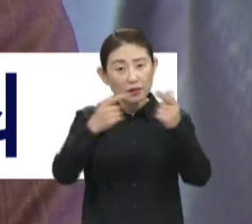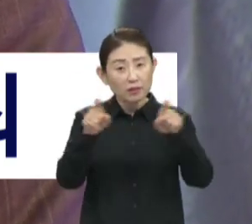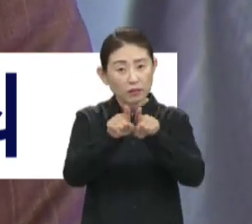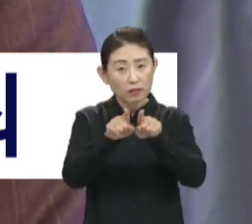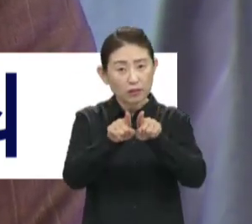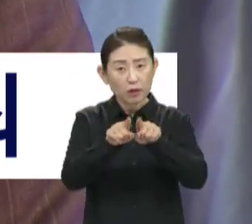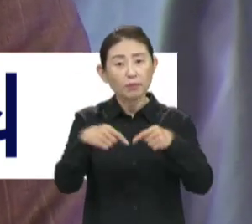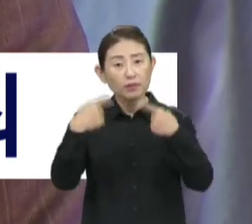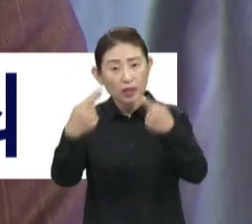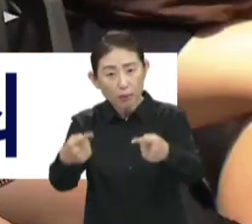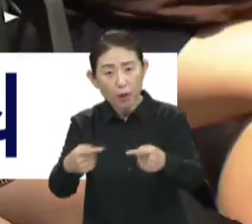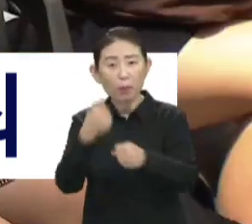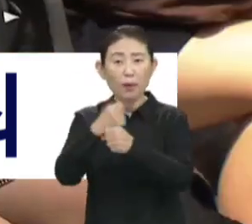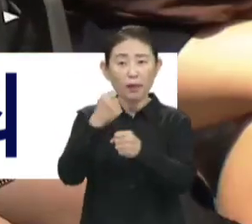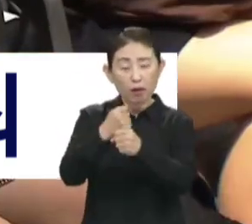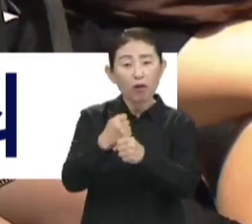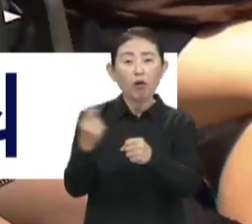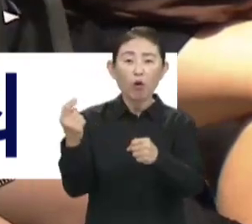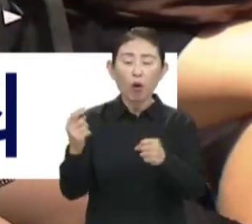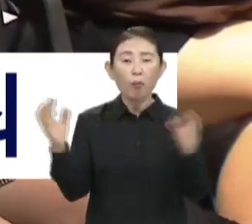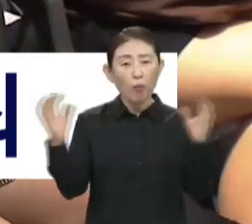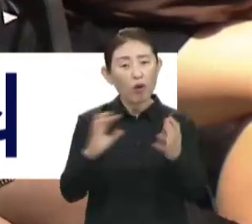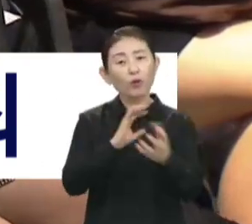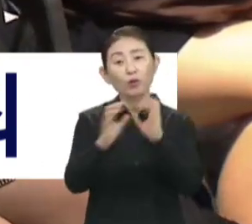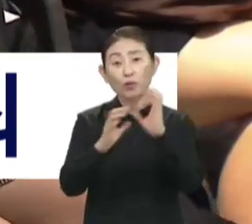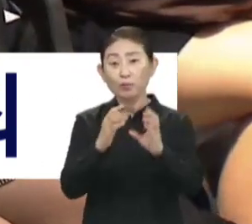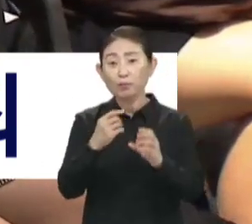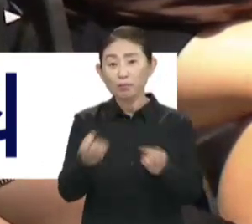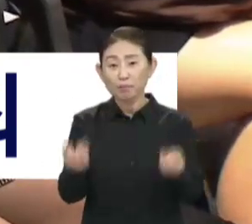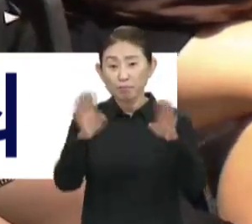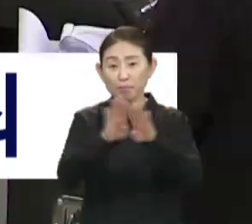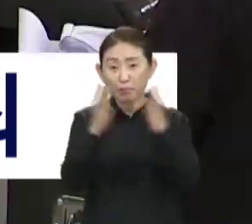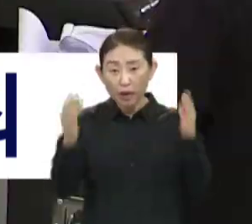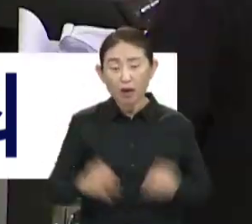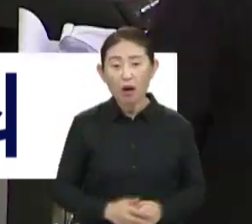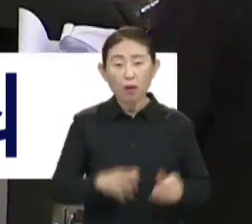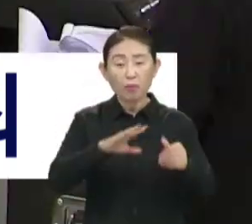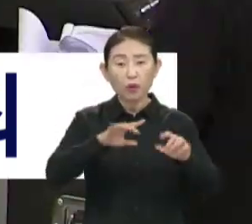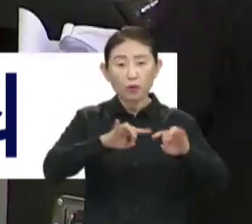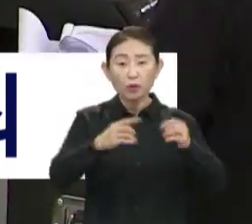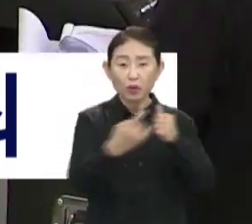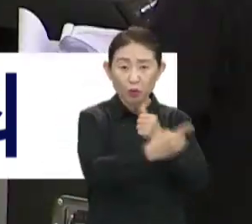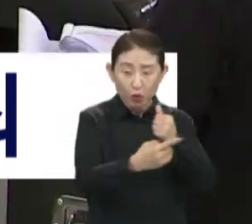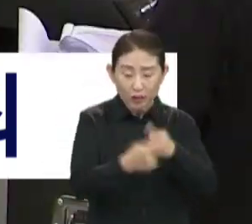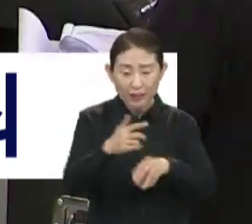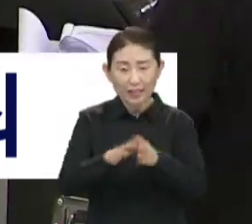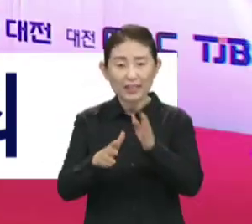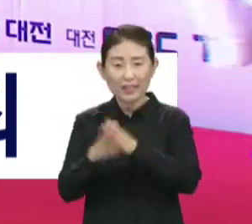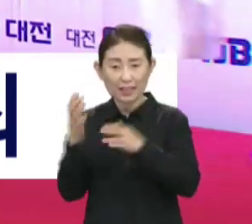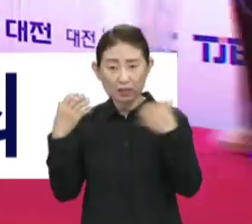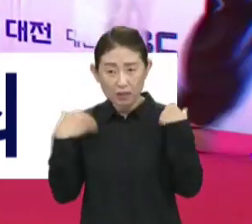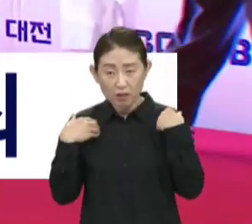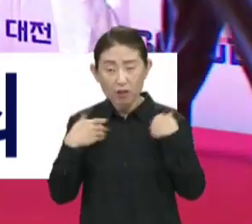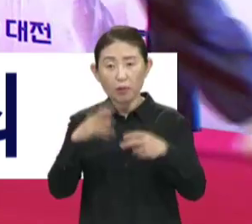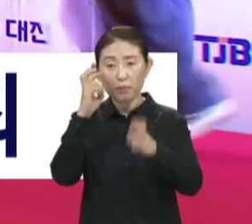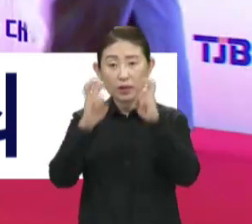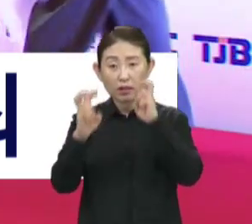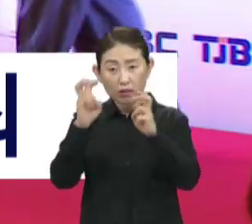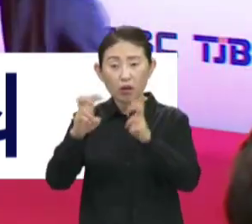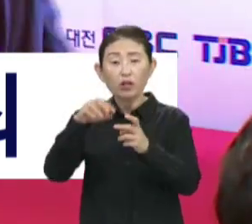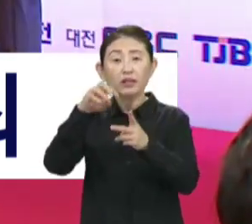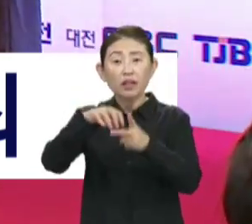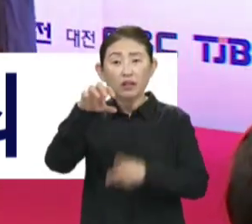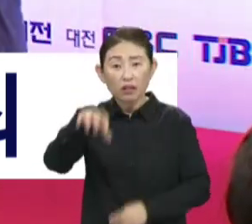직접 참여하고 소통하는 행사가 열렸습니다. 방송통신위원회와 대전시, 시청자 미디어재단은